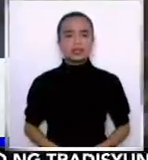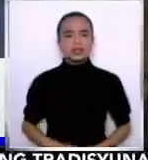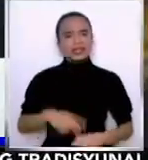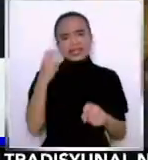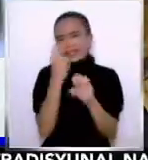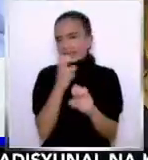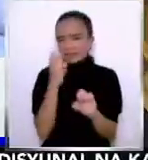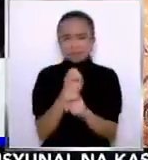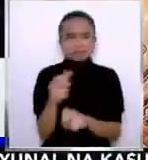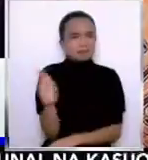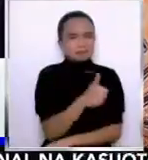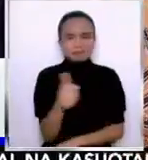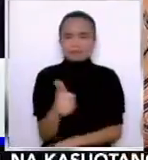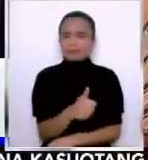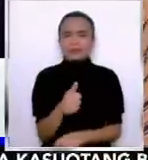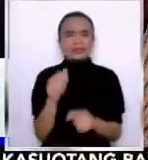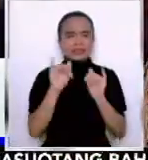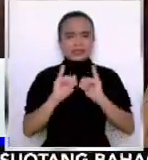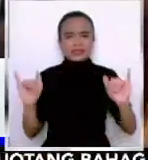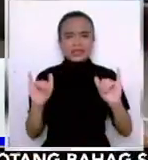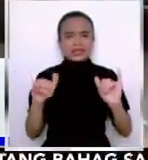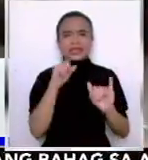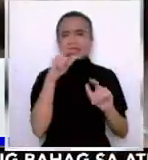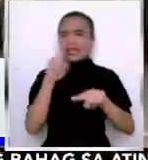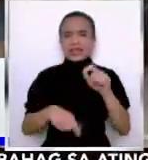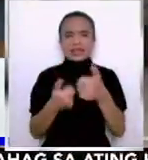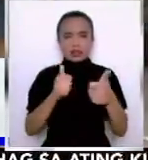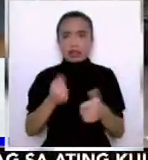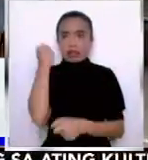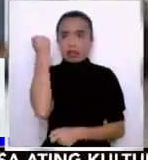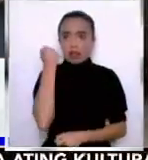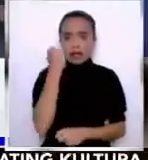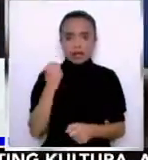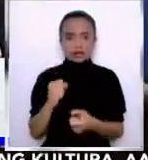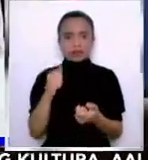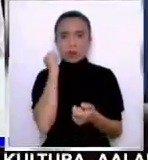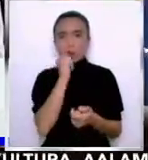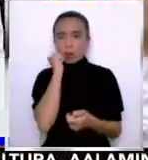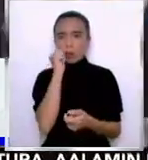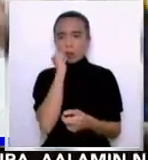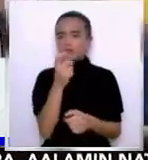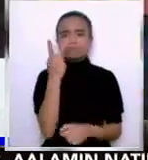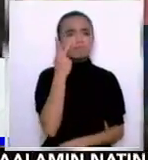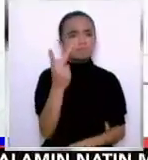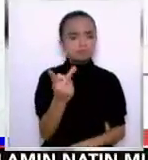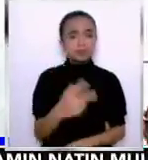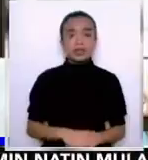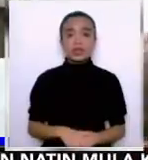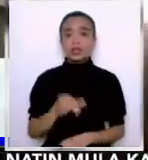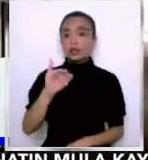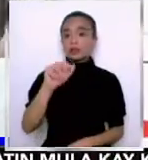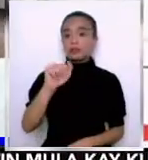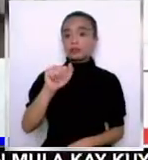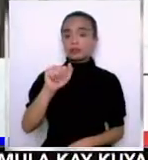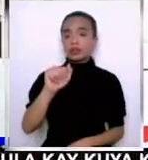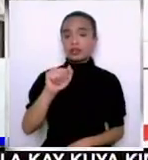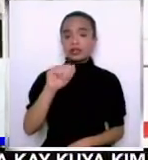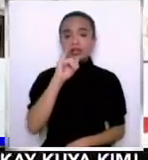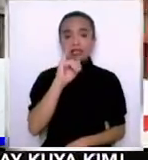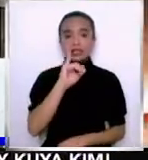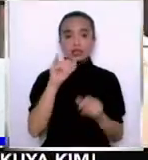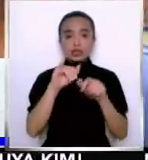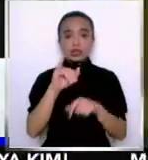hindi maiwasan ang mga ganitong tagpo tuwing rush hour na madalas na nating nakikita. Ang Interagency Council on Traffic o IAC